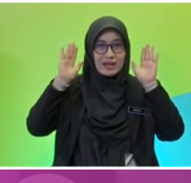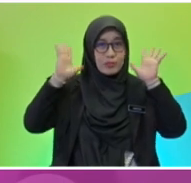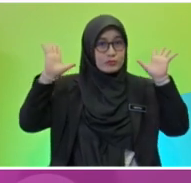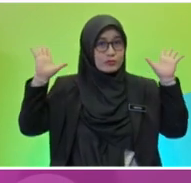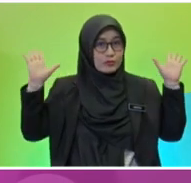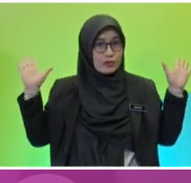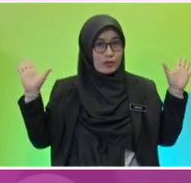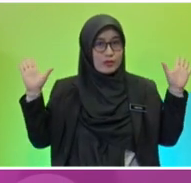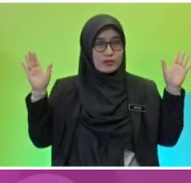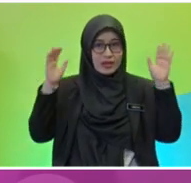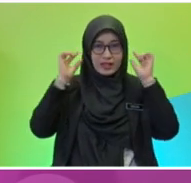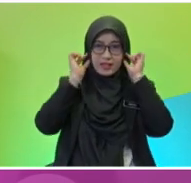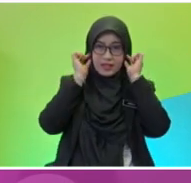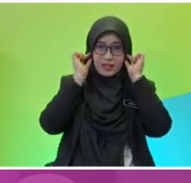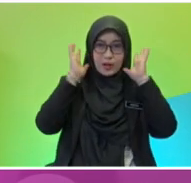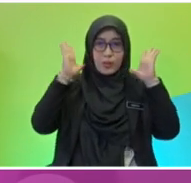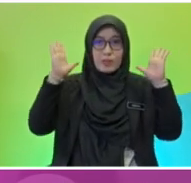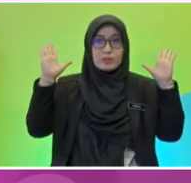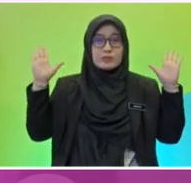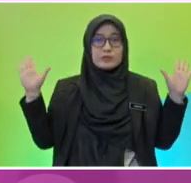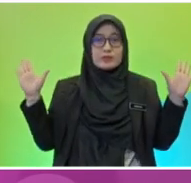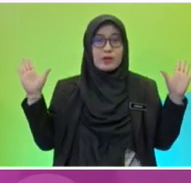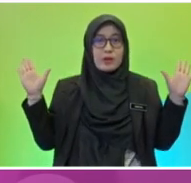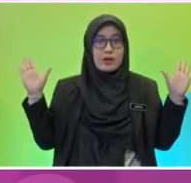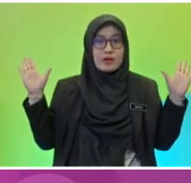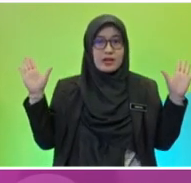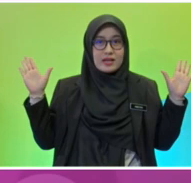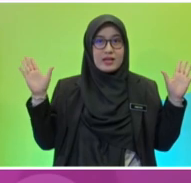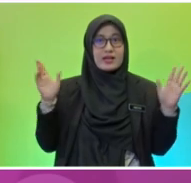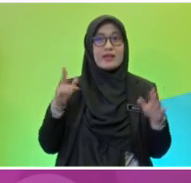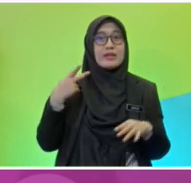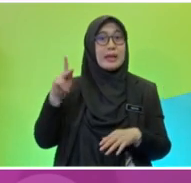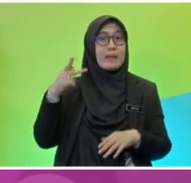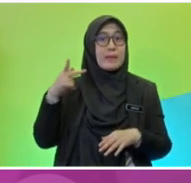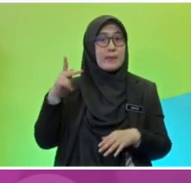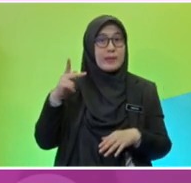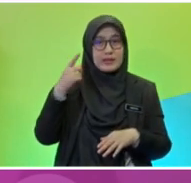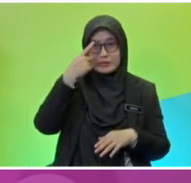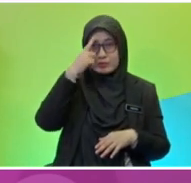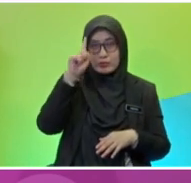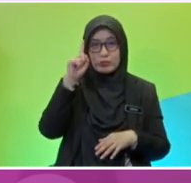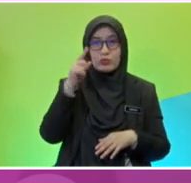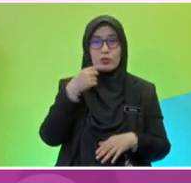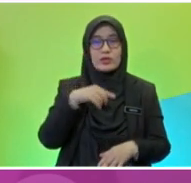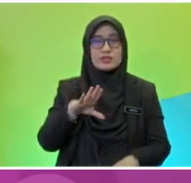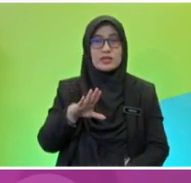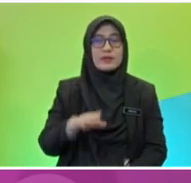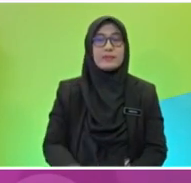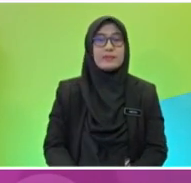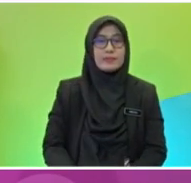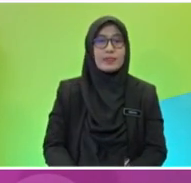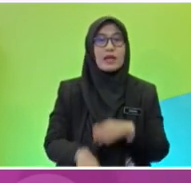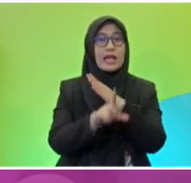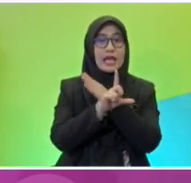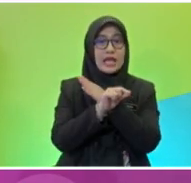ini cikgu. Boleh jadi kipas untuk menyejukkan badan gajah. Okey. Seterusnya ekor.